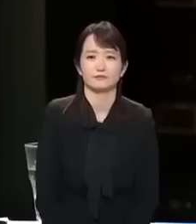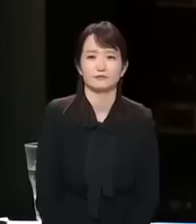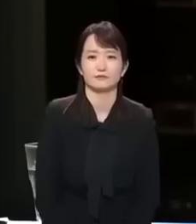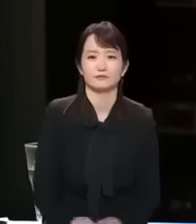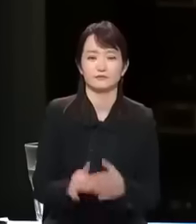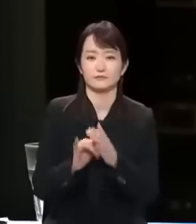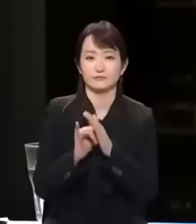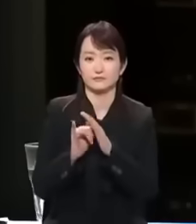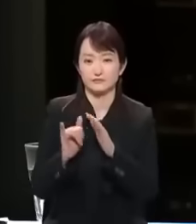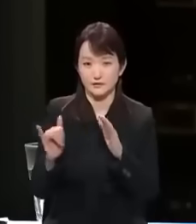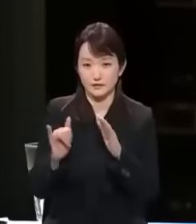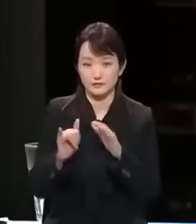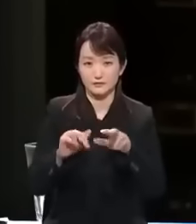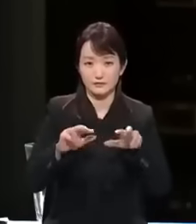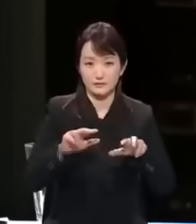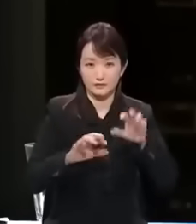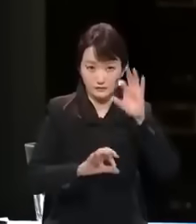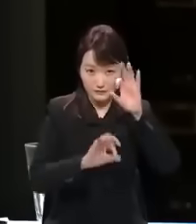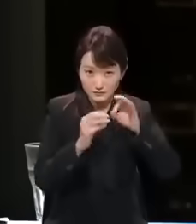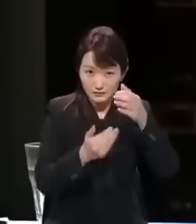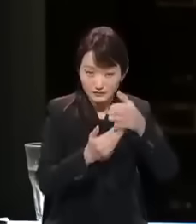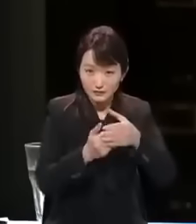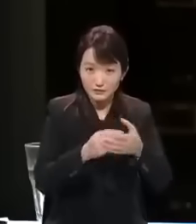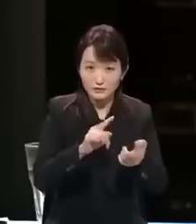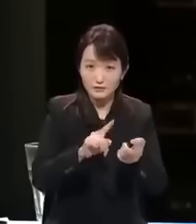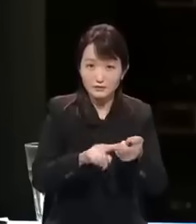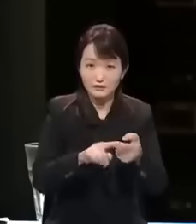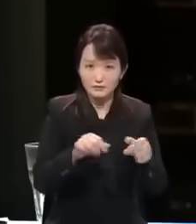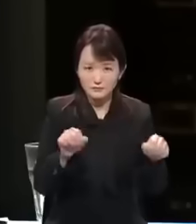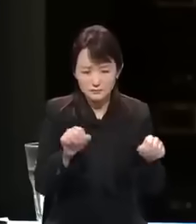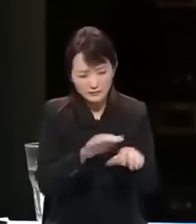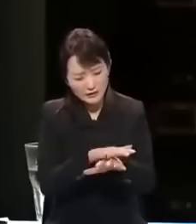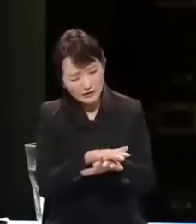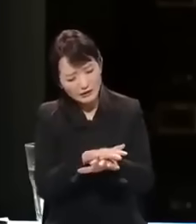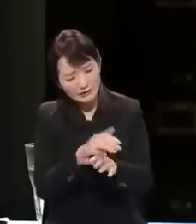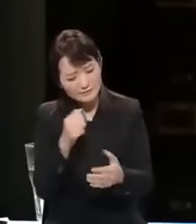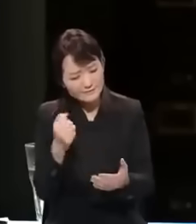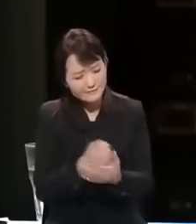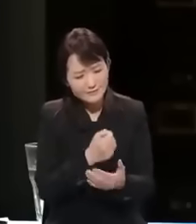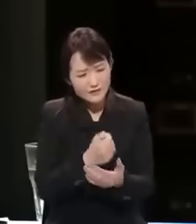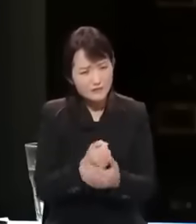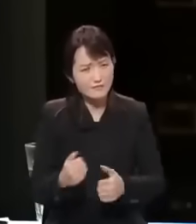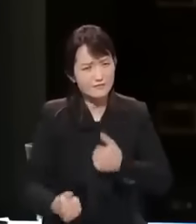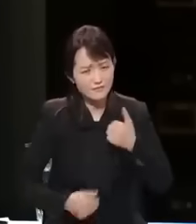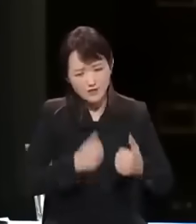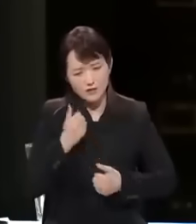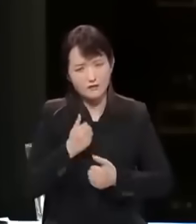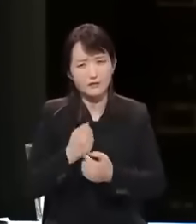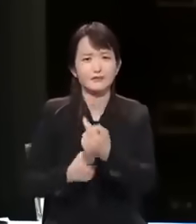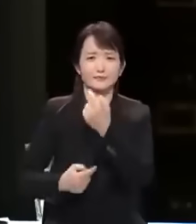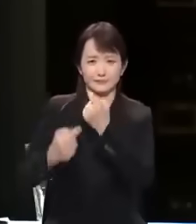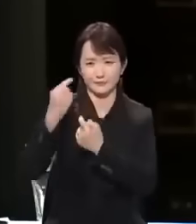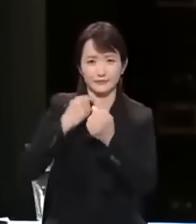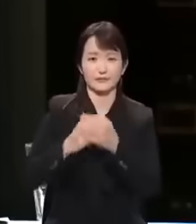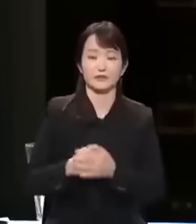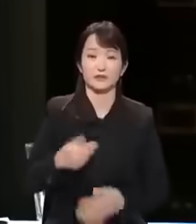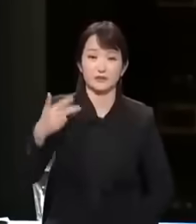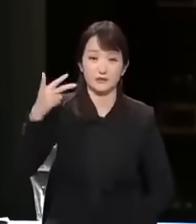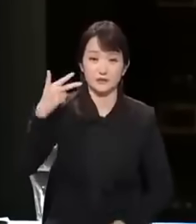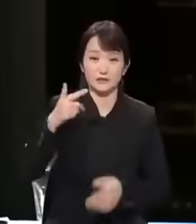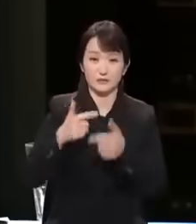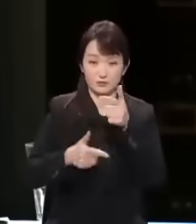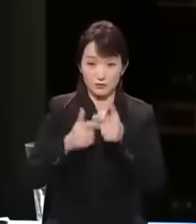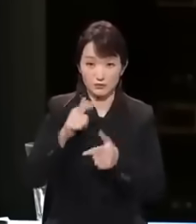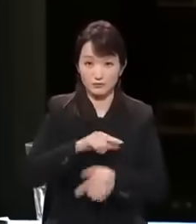가족께서이 사건이 그대로 묻히는 거 너무 안타깝고 개탄스럽다면서 제보를 주셨는데요 자 지난주